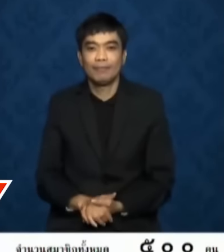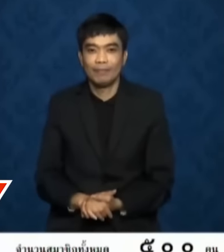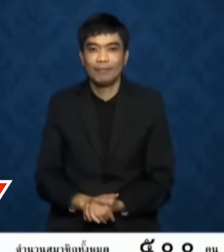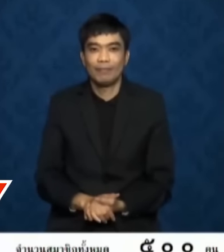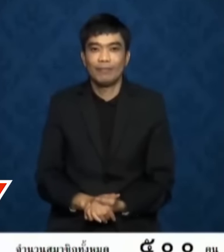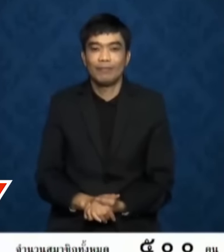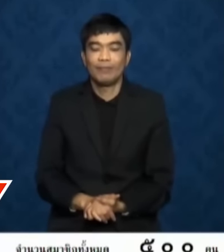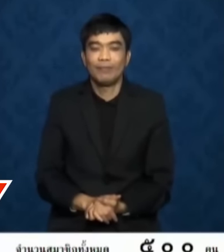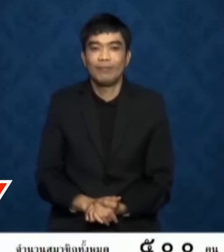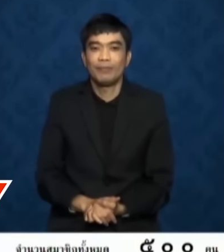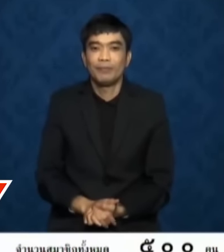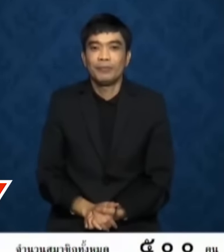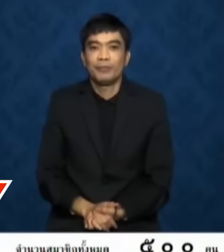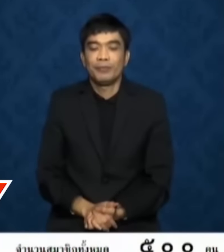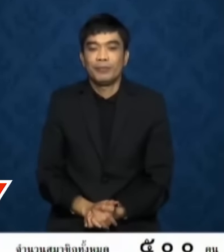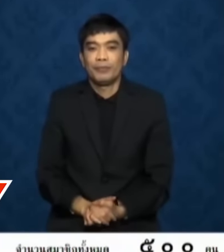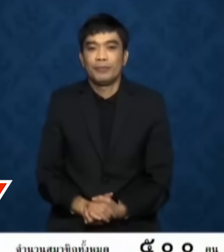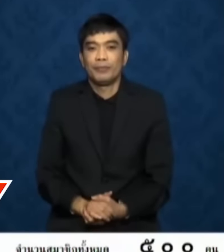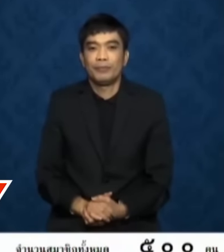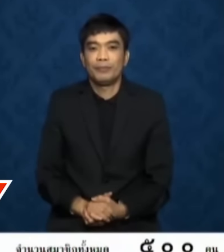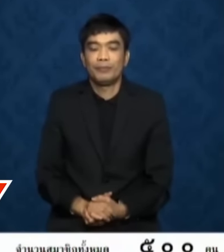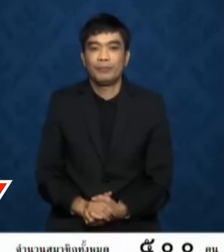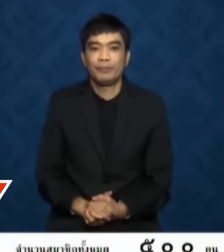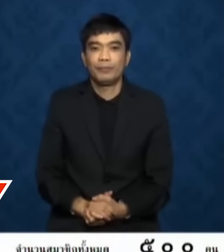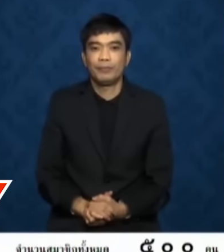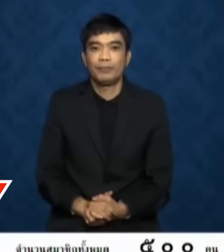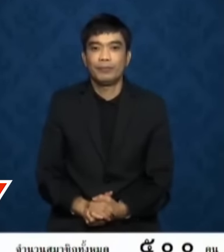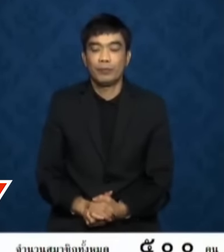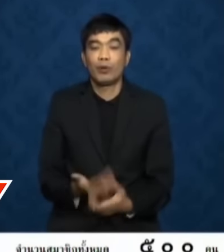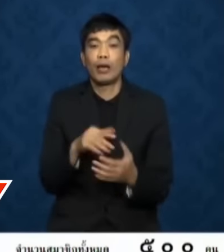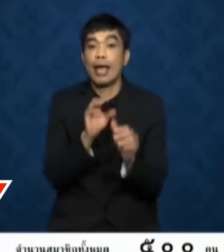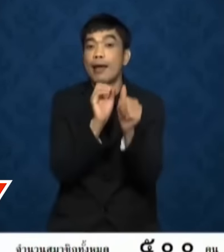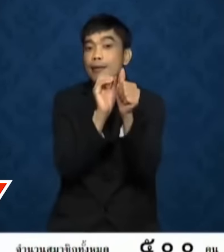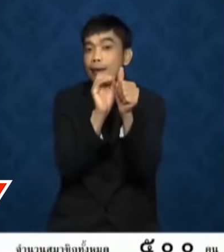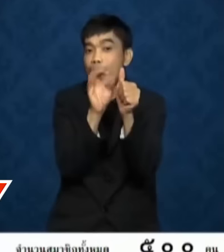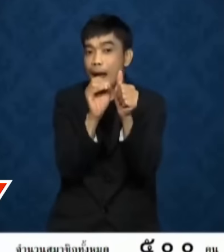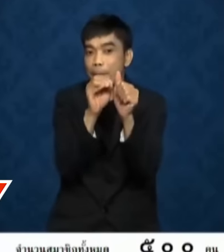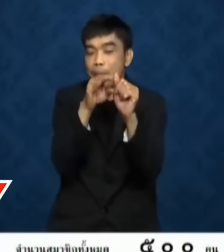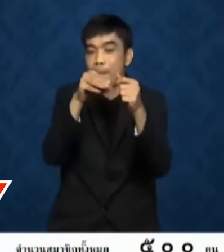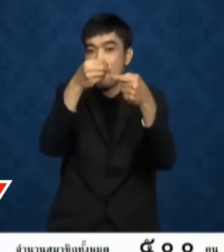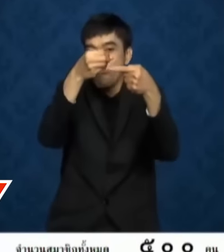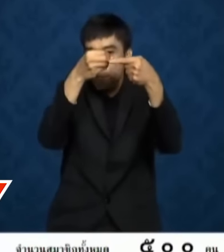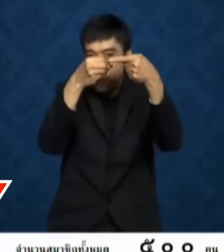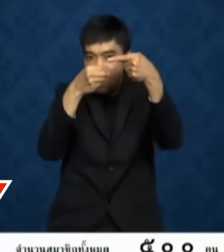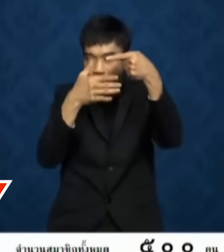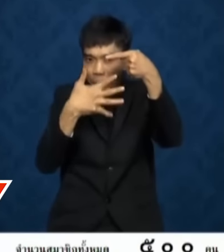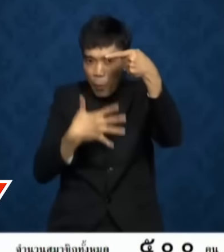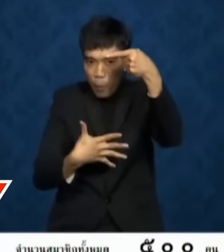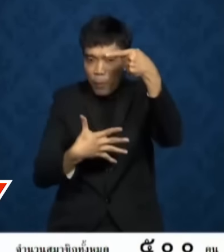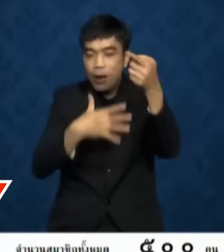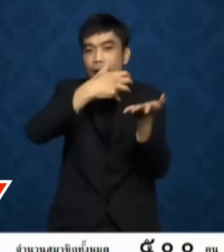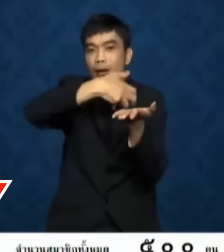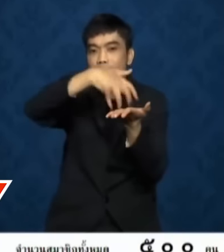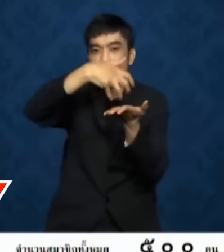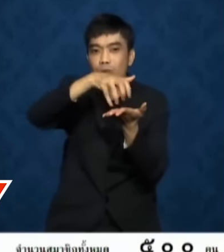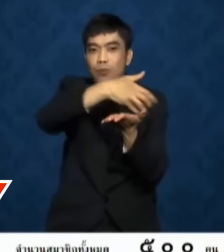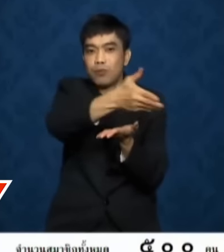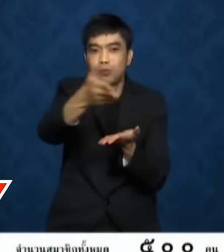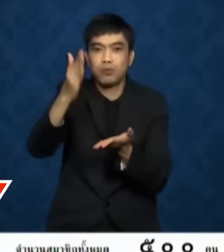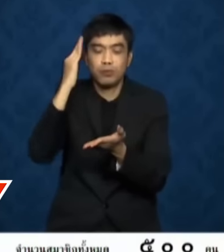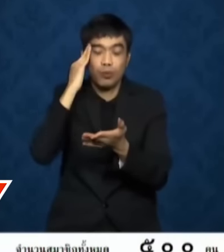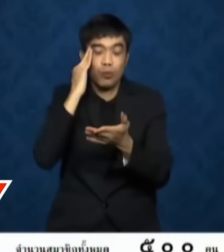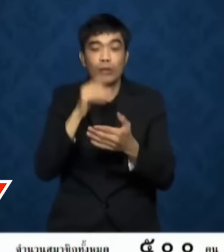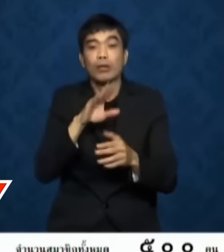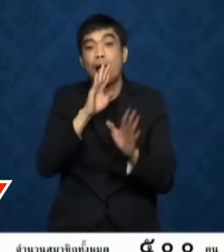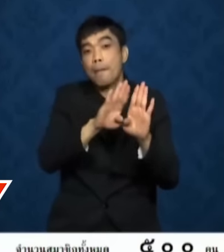ของตนเองท่านประธานครับข้อเสนอทั้งหมดที่ผมได้อภิปรายในวันนี้ไม่ว่าจะเป็นข้อเ